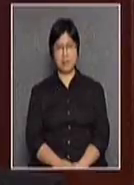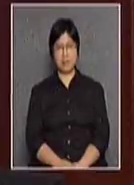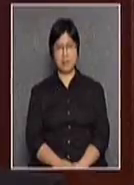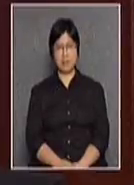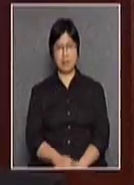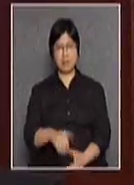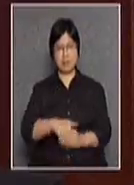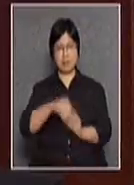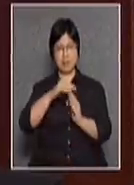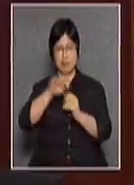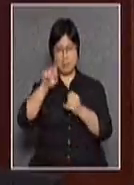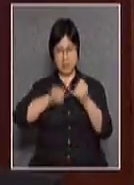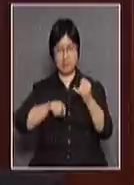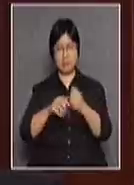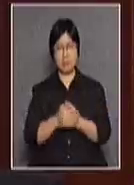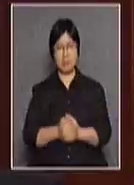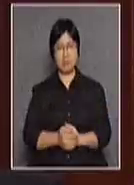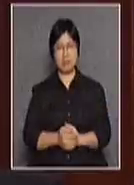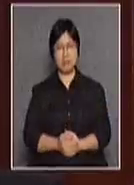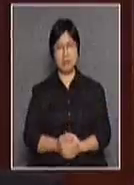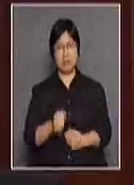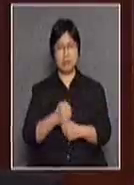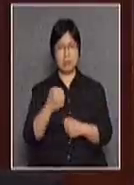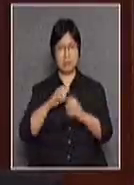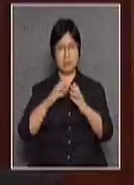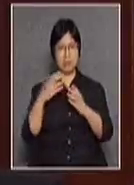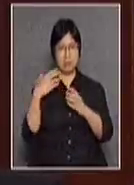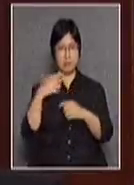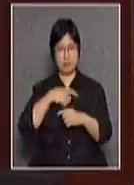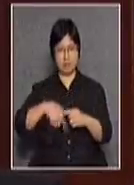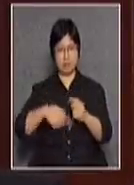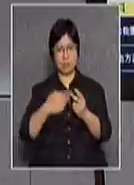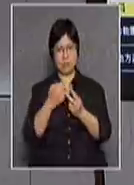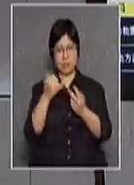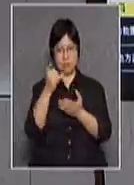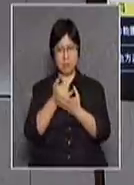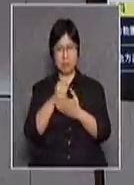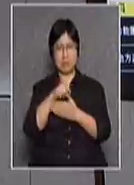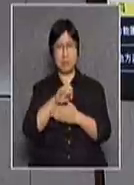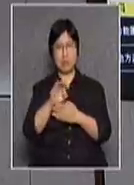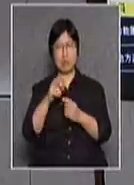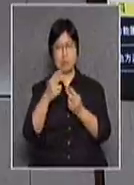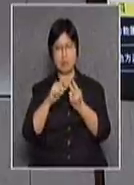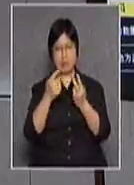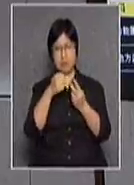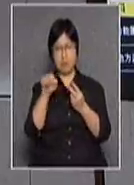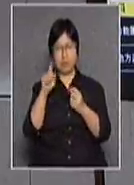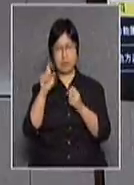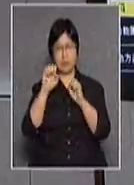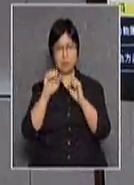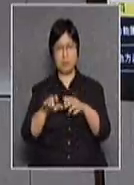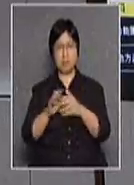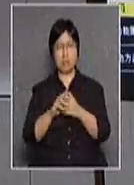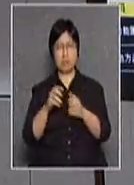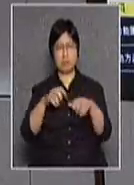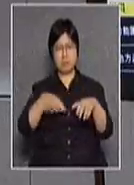停止表決，顯示結果。功能團體選舉產生的議員23位出席，沒人贊成；21位反對，1位棄權。分區直接